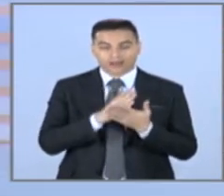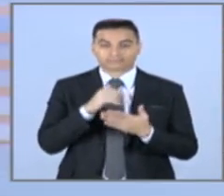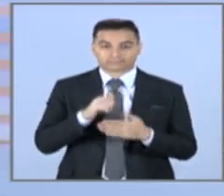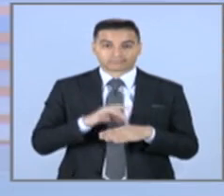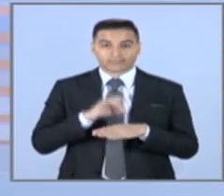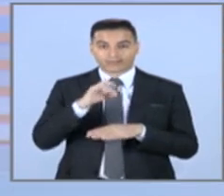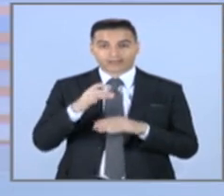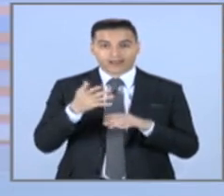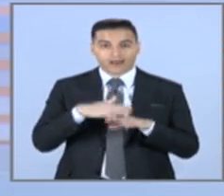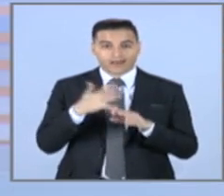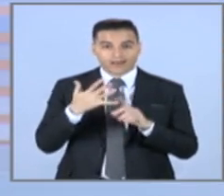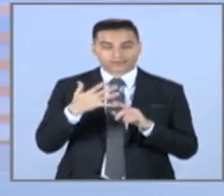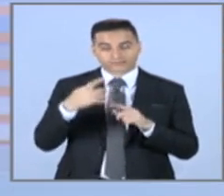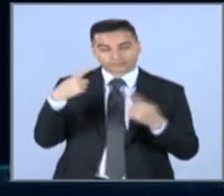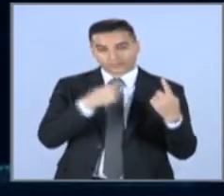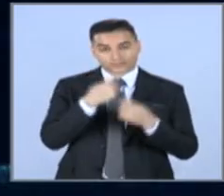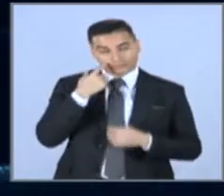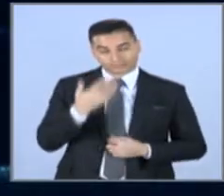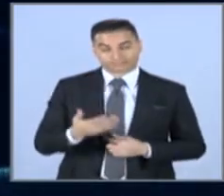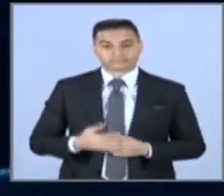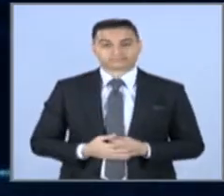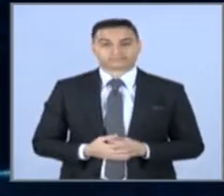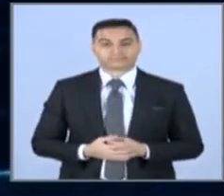ودلوقتي مع الفقرة الخامسة، فقرة ضربات الجزاء.